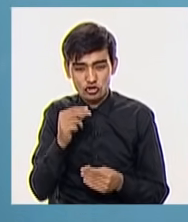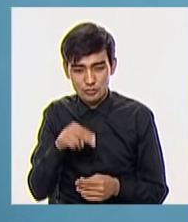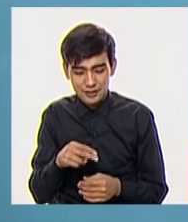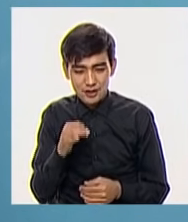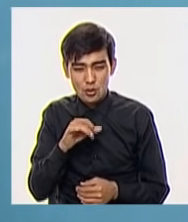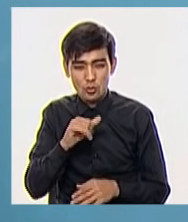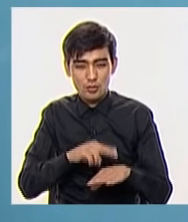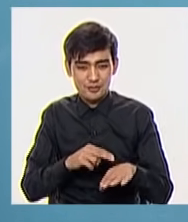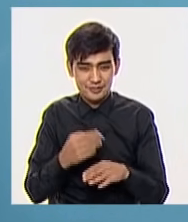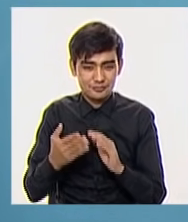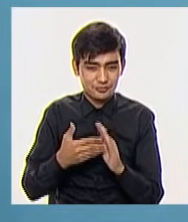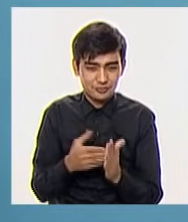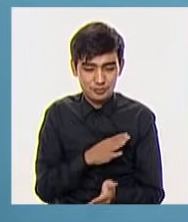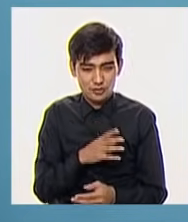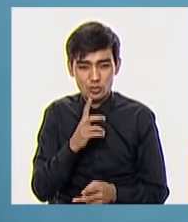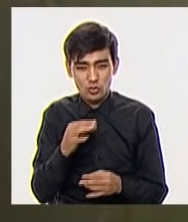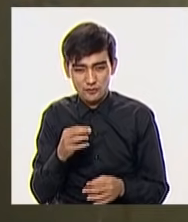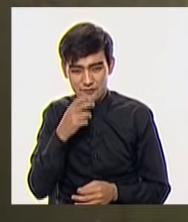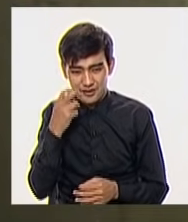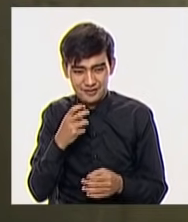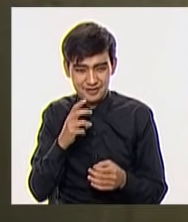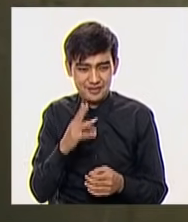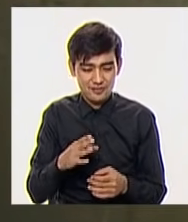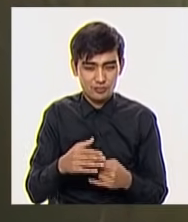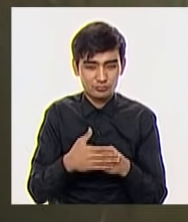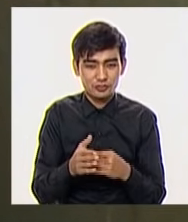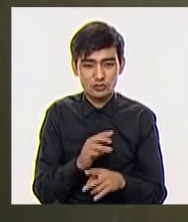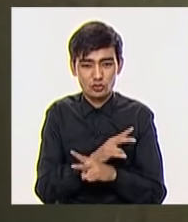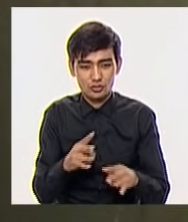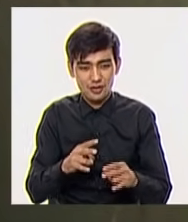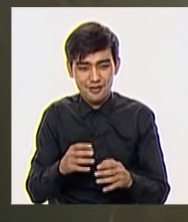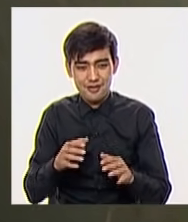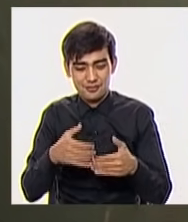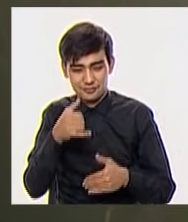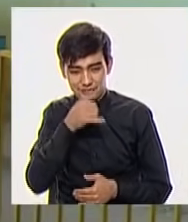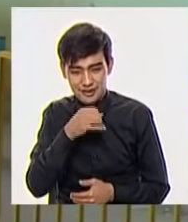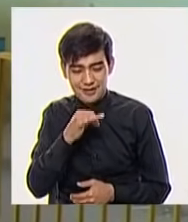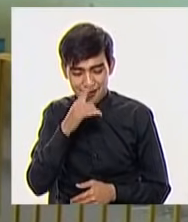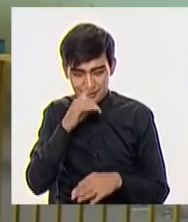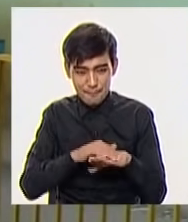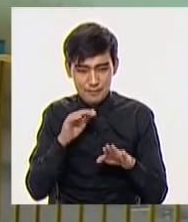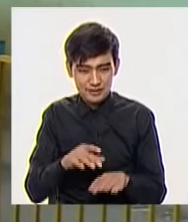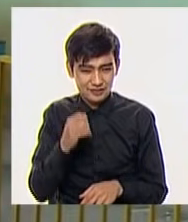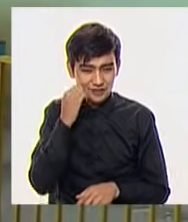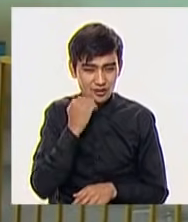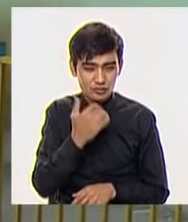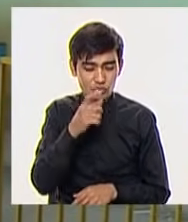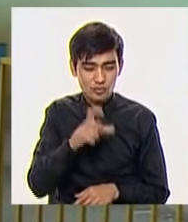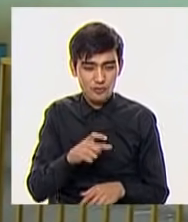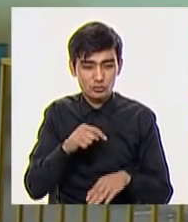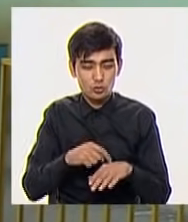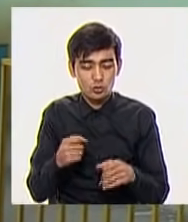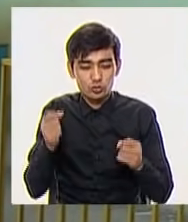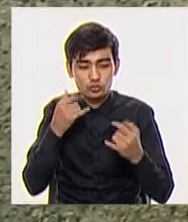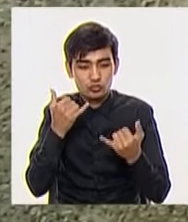мен учаскелік полицейді де шақырыпты. Алайда сасыған пәтердің есігін ешқайсысы да аша алмады. Ал әкімдіктегі мамандар қарт кісінің жағдайын тек бүгін